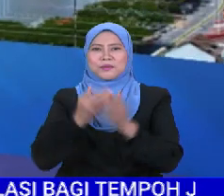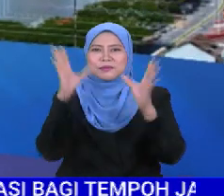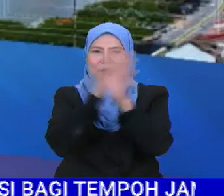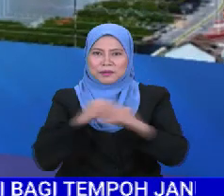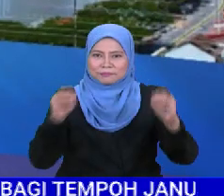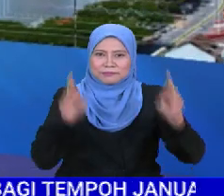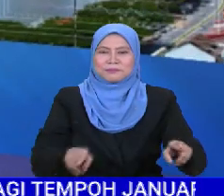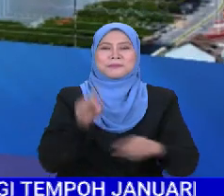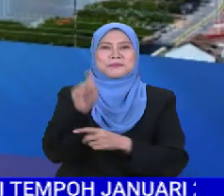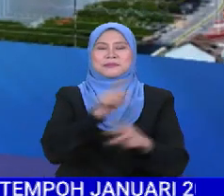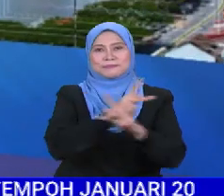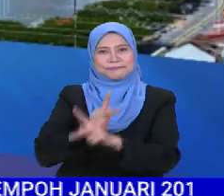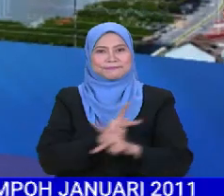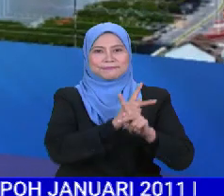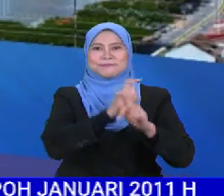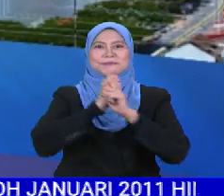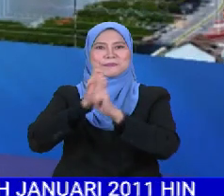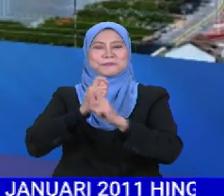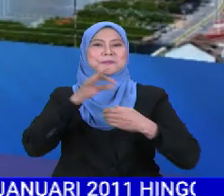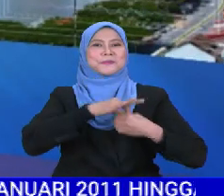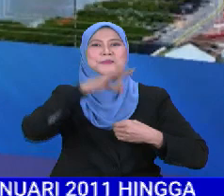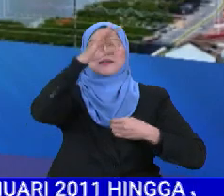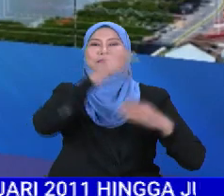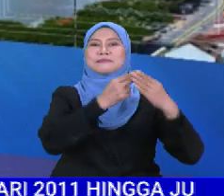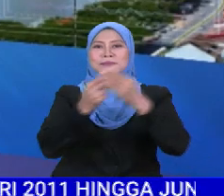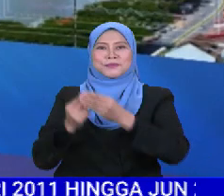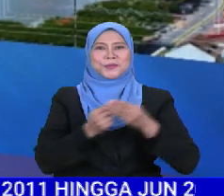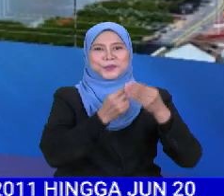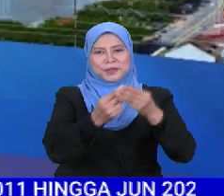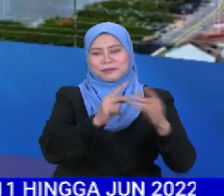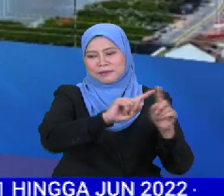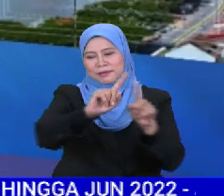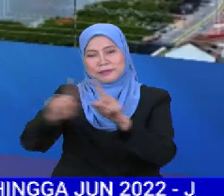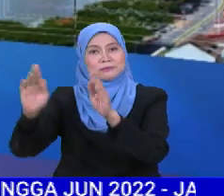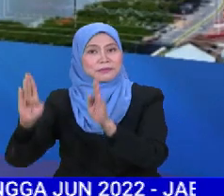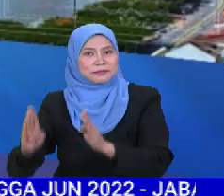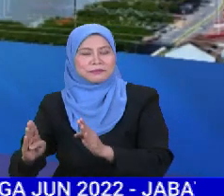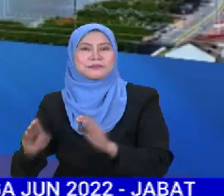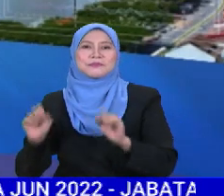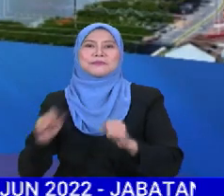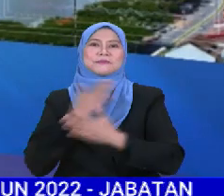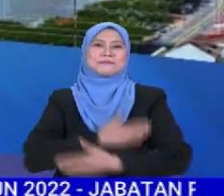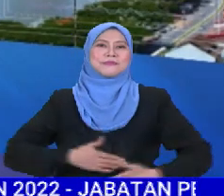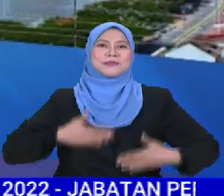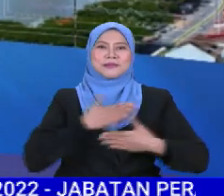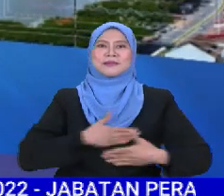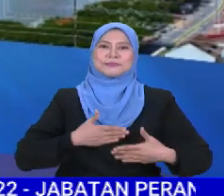terus memelihara dan mempertahankan semangat perpaduan, keharmonian kaum dan keamanan yang dinikmati selama